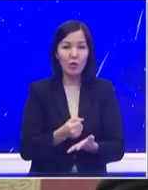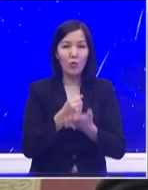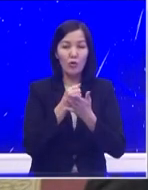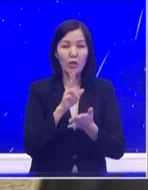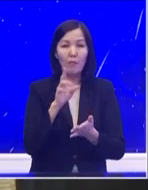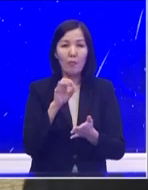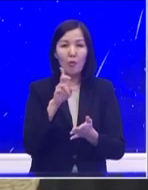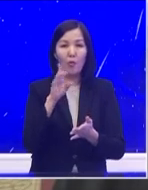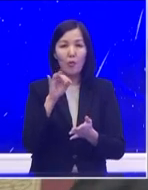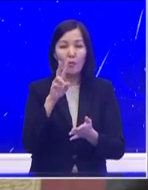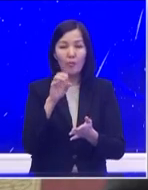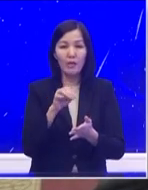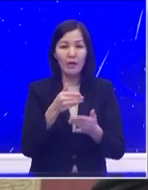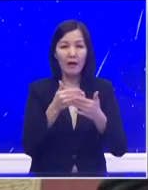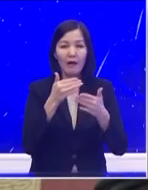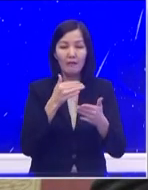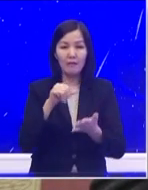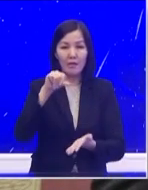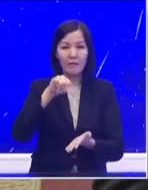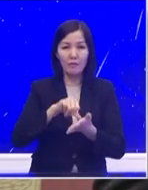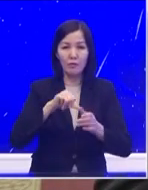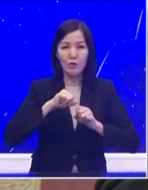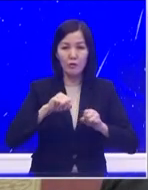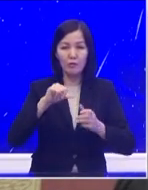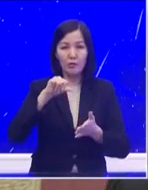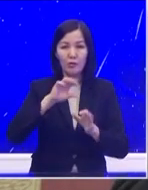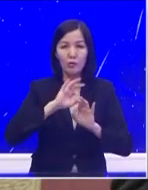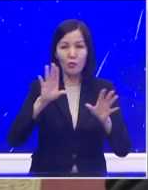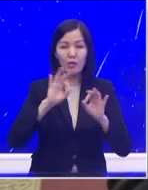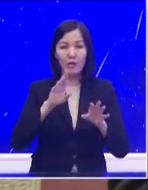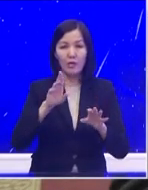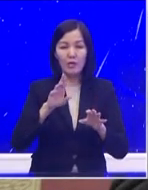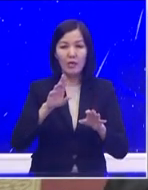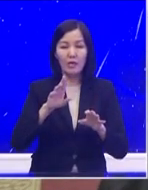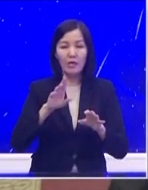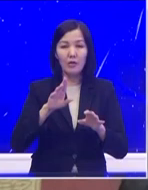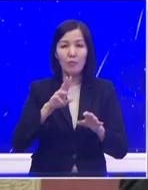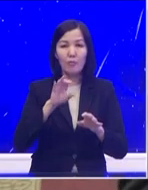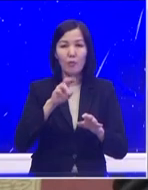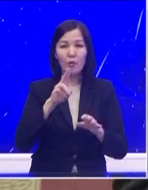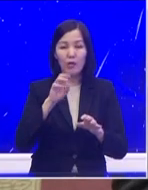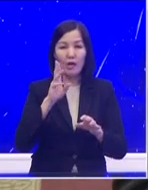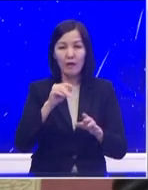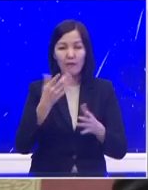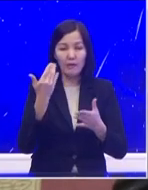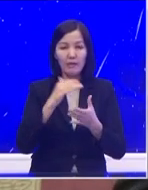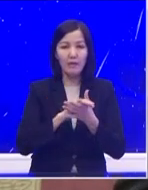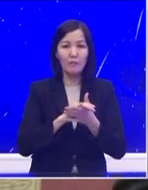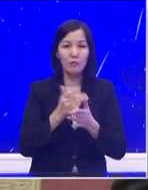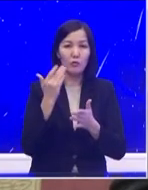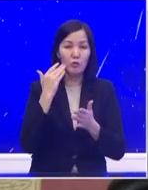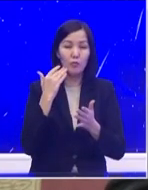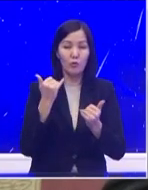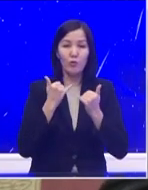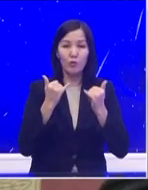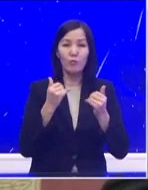Колбиннің алдында Именбей, Қаймықбай сөйлеген қайраткер қаламгер ретінде Жұбанды біз үнемі құрметтеуіміз